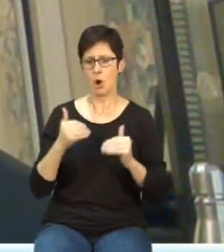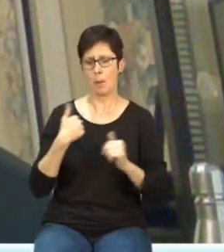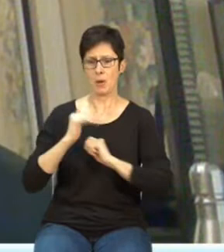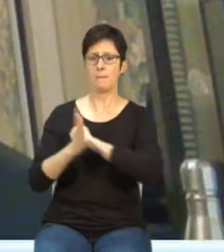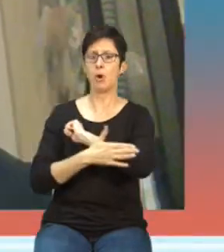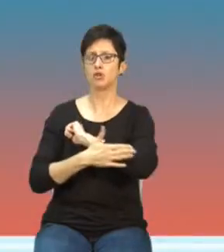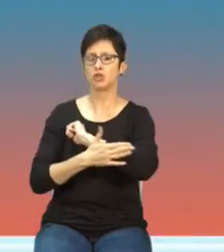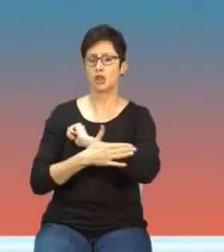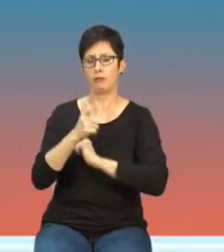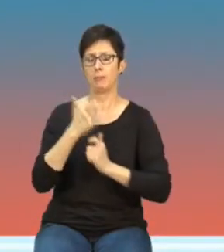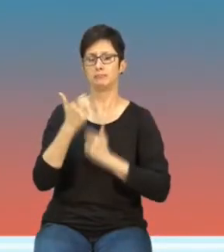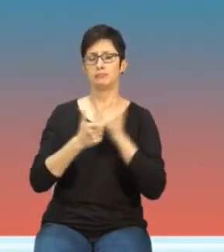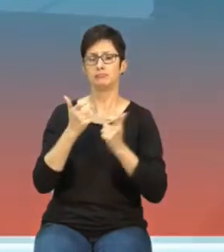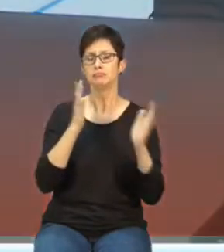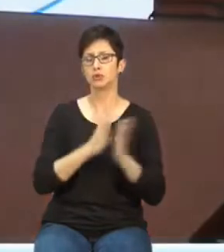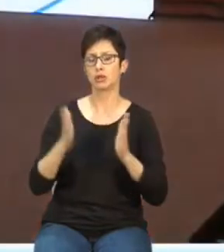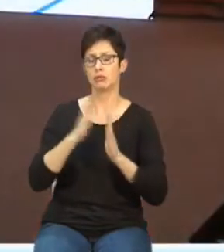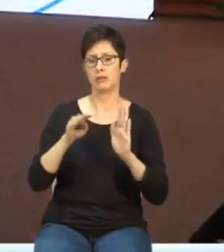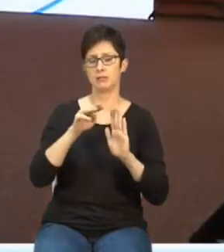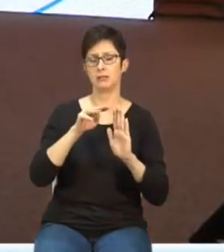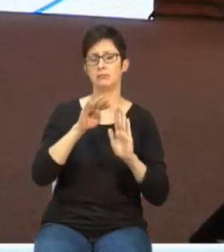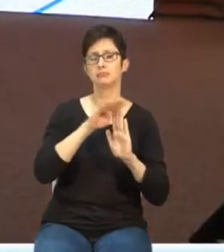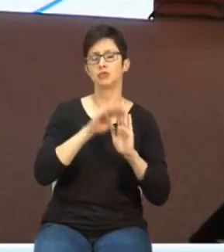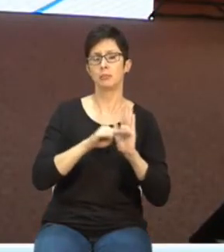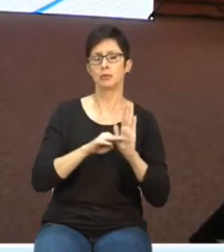podstawą do opracowania limitów ekspozycji